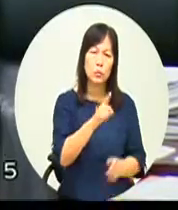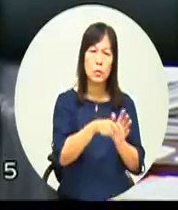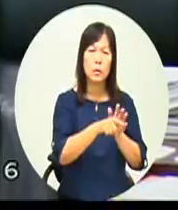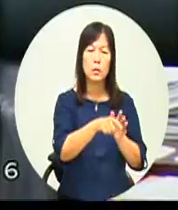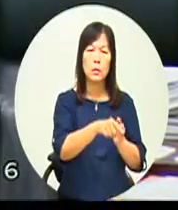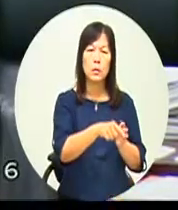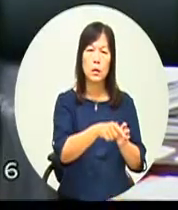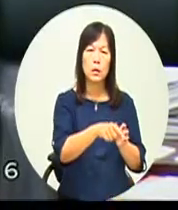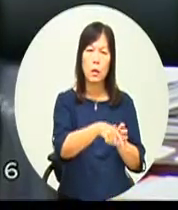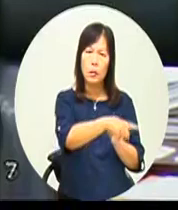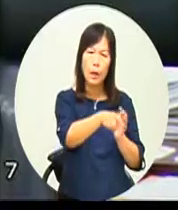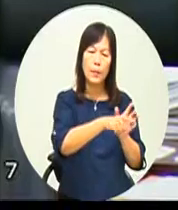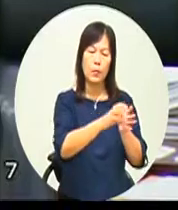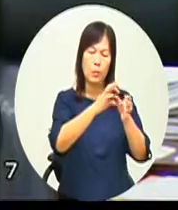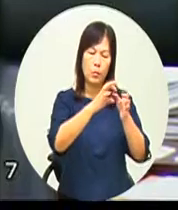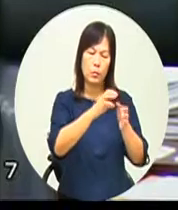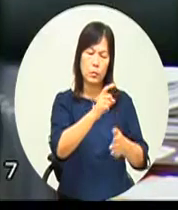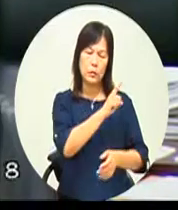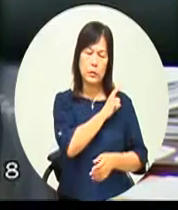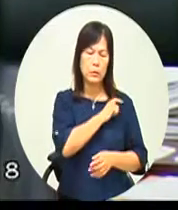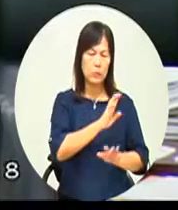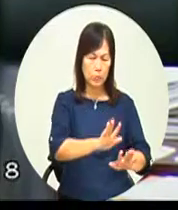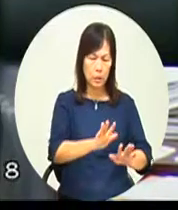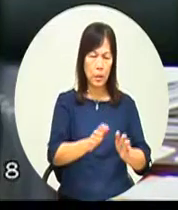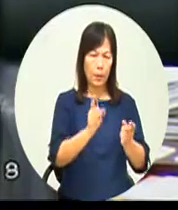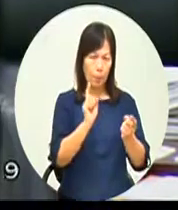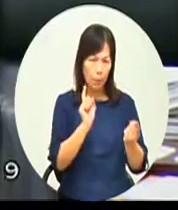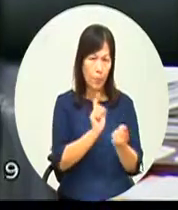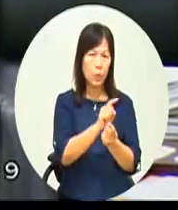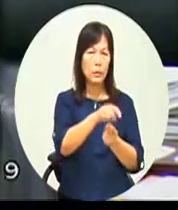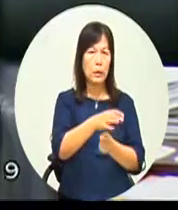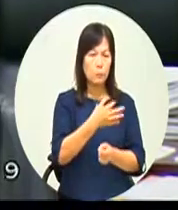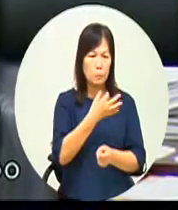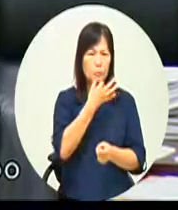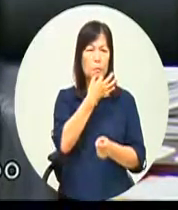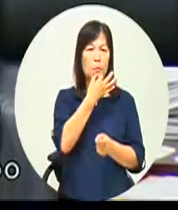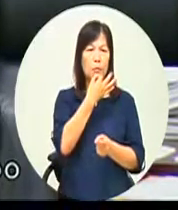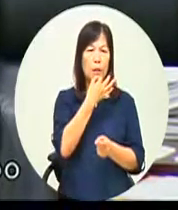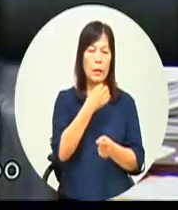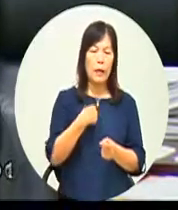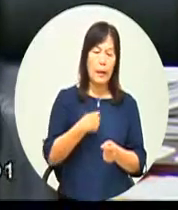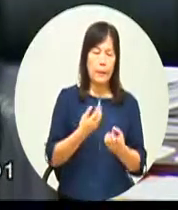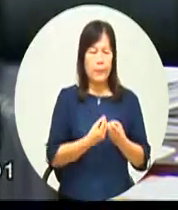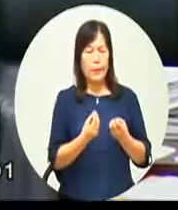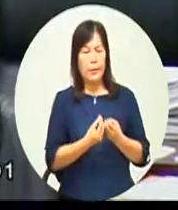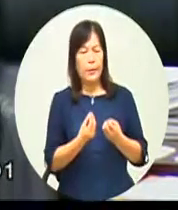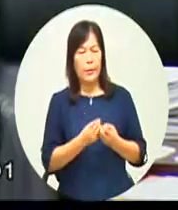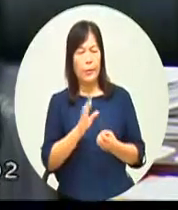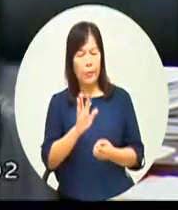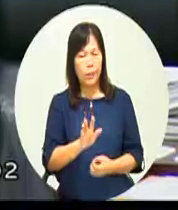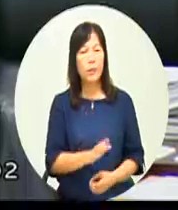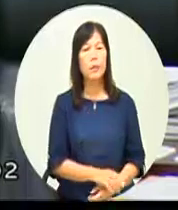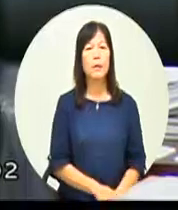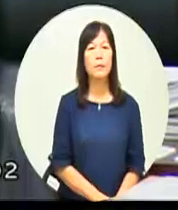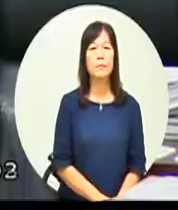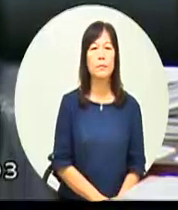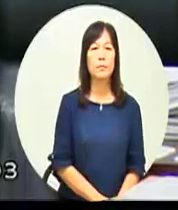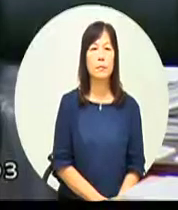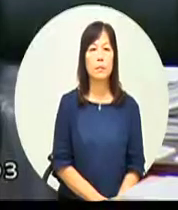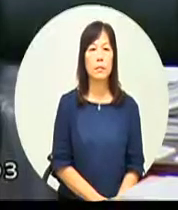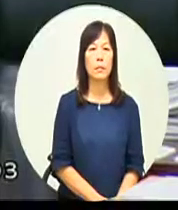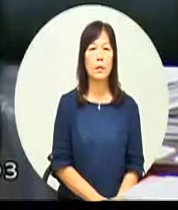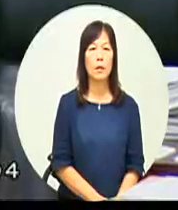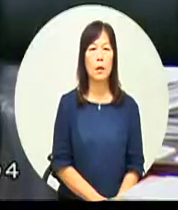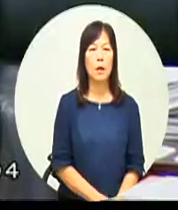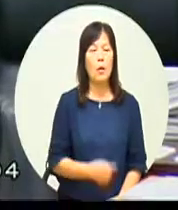们为了自己目前所面临的窘境已经不知道该怎么办了，那我们也是